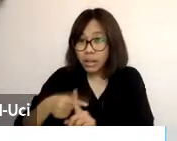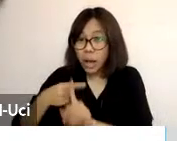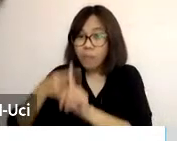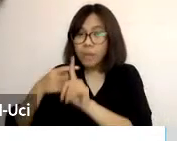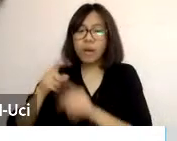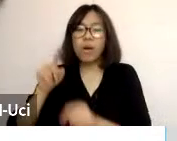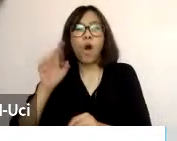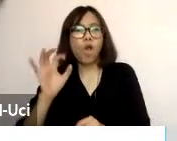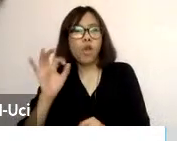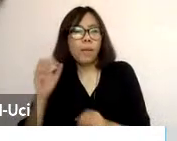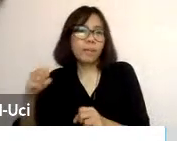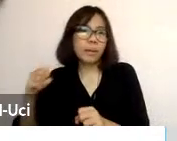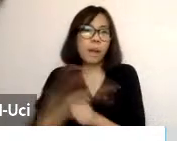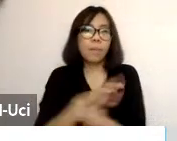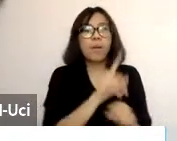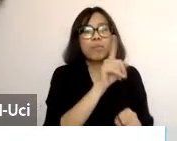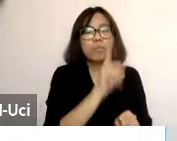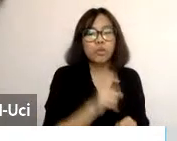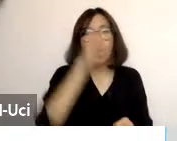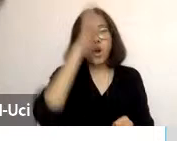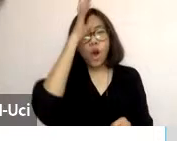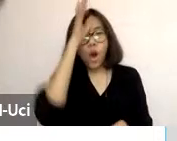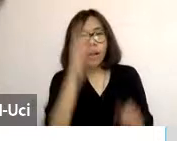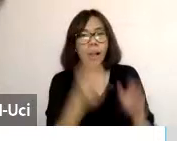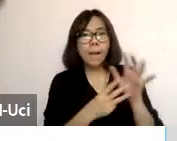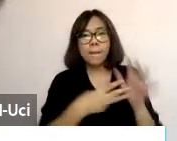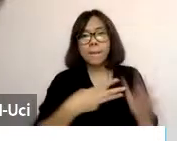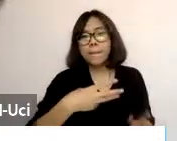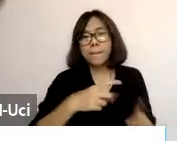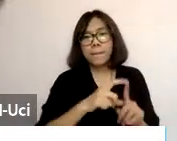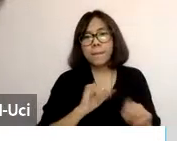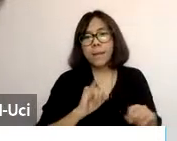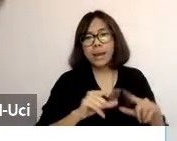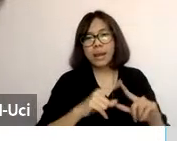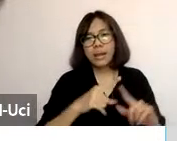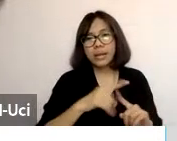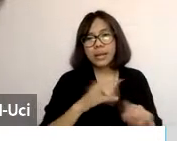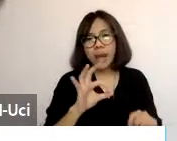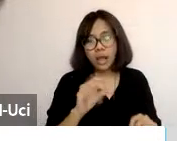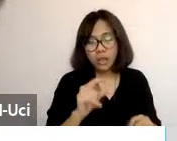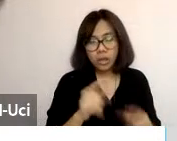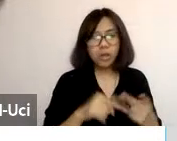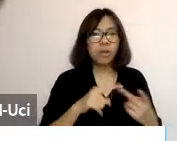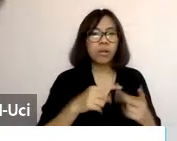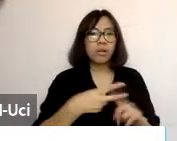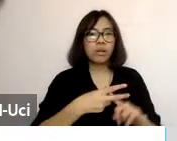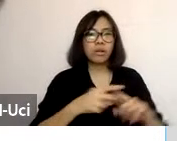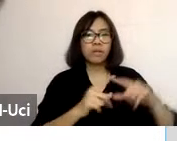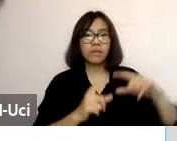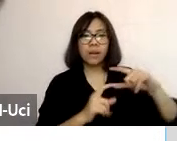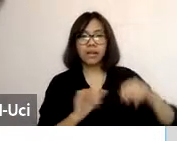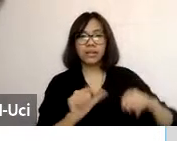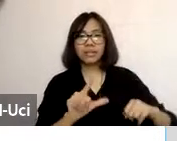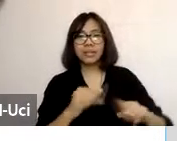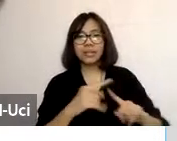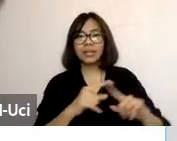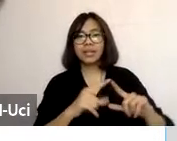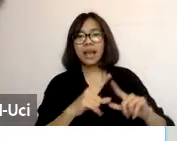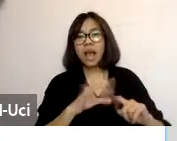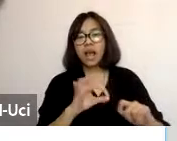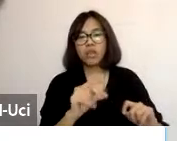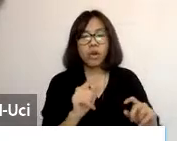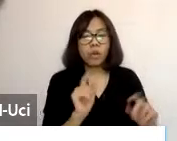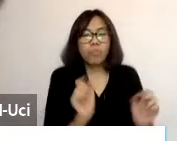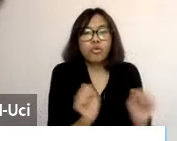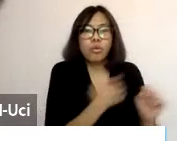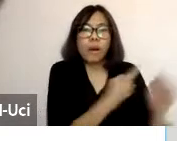dan barangkali dari para mediator dan juga parah a facilitator nya dalam menyelesaikan sengketa secara cepat